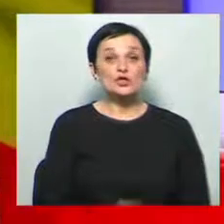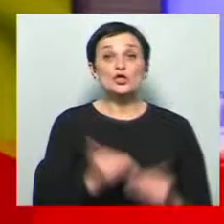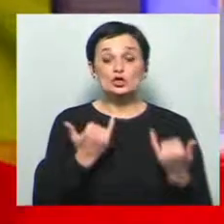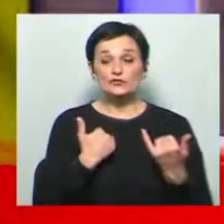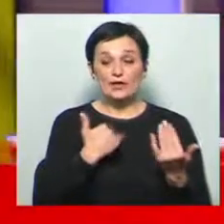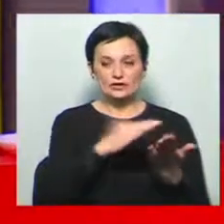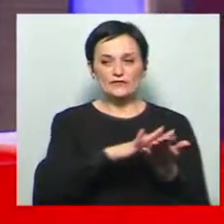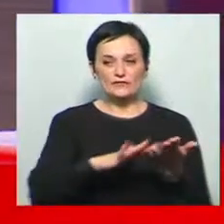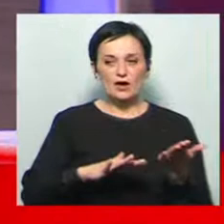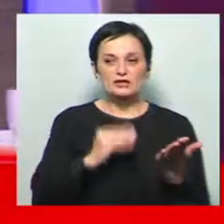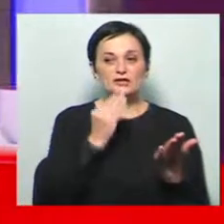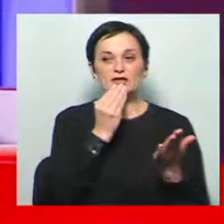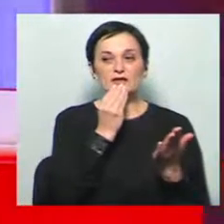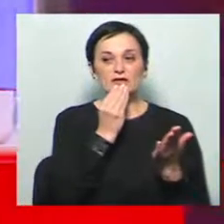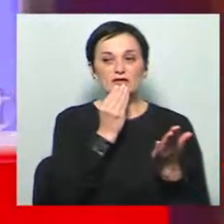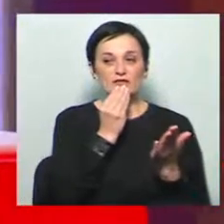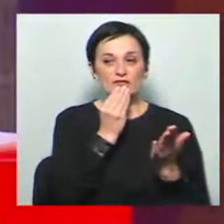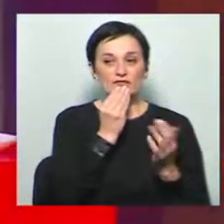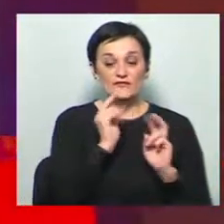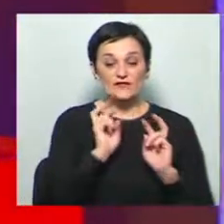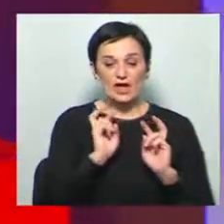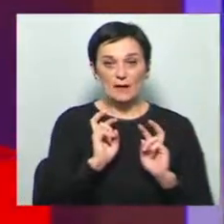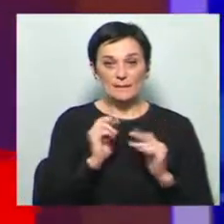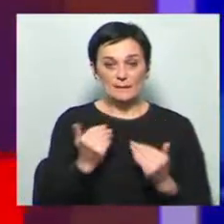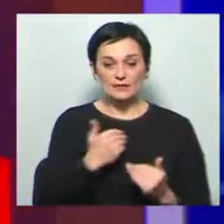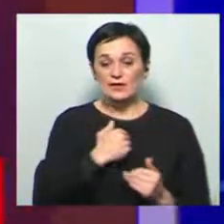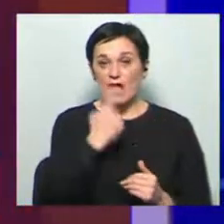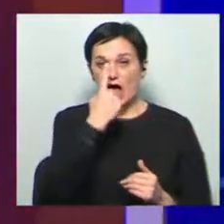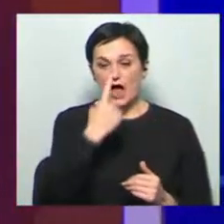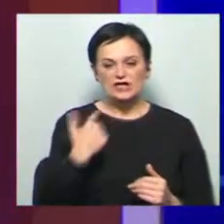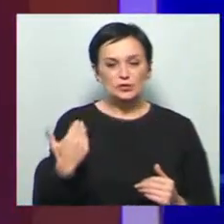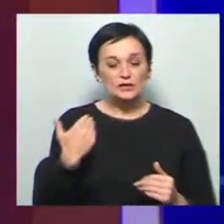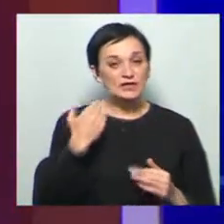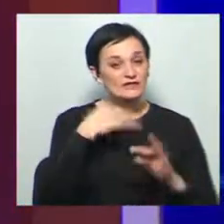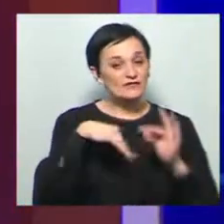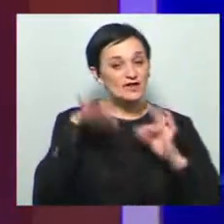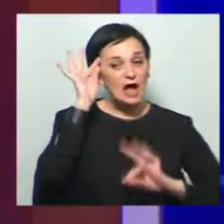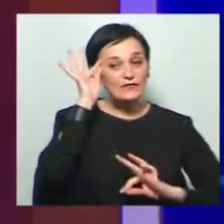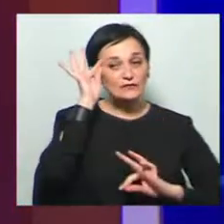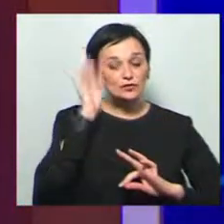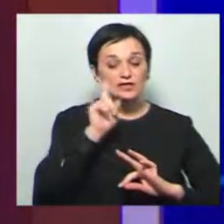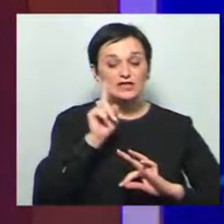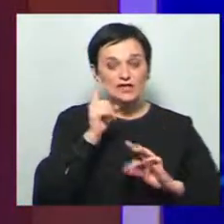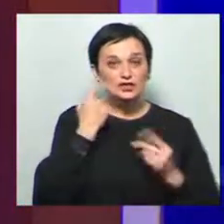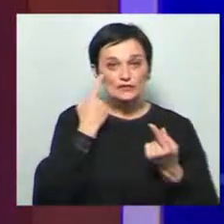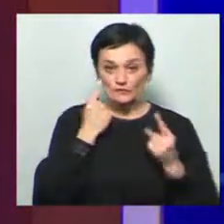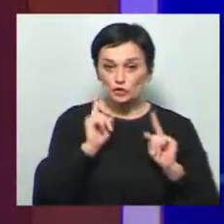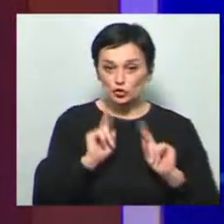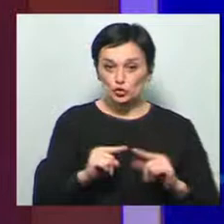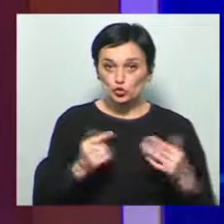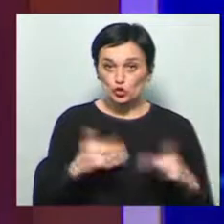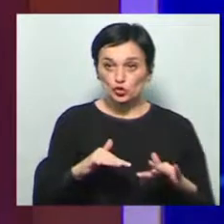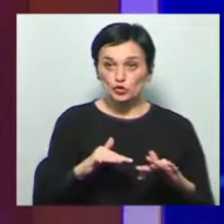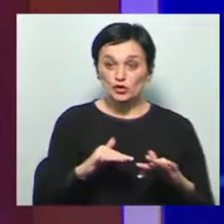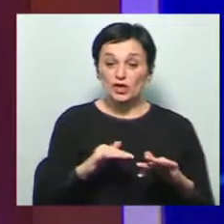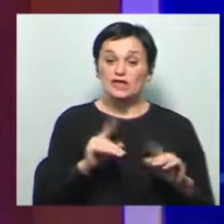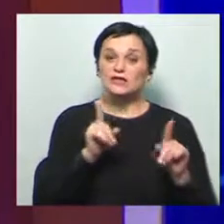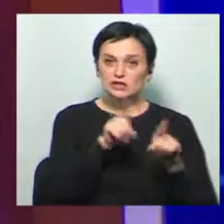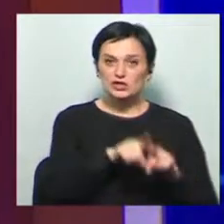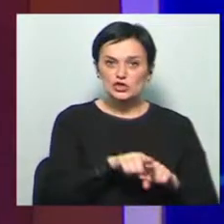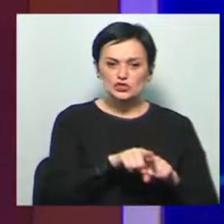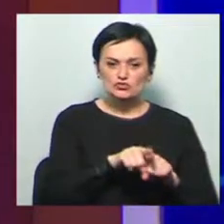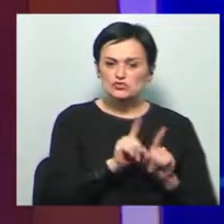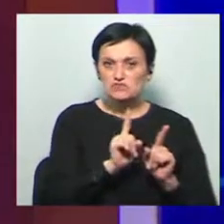ჩვენ აგზელებთ ყვებით და გვინდა ერთი მხრივ გავიხსენოთ ის, რაც ვიცოდით და ის, რაც